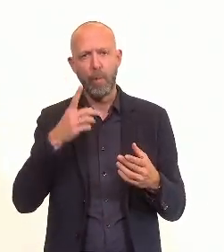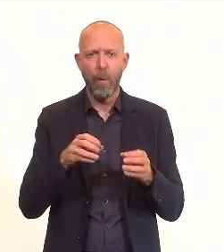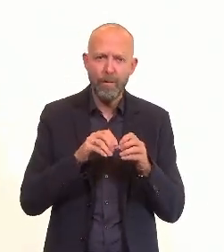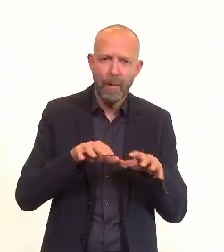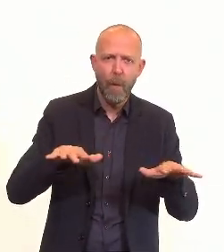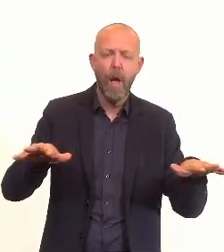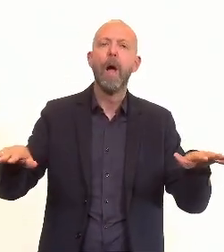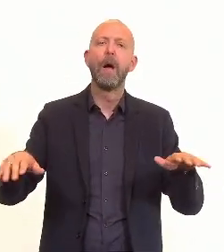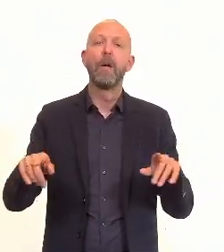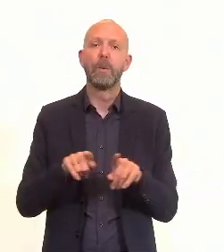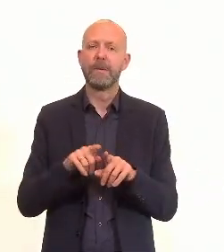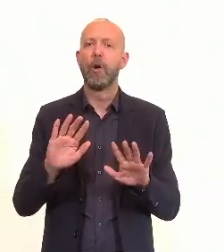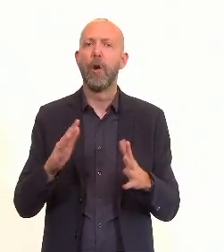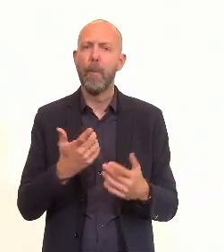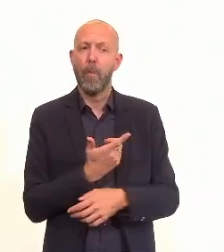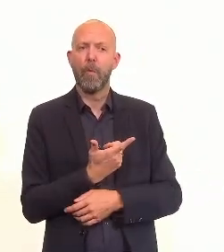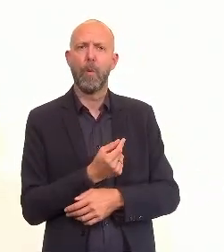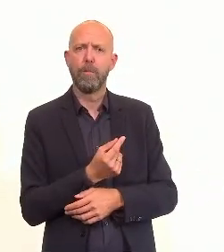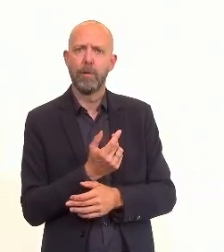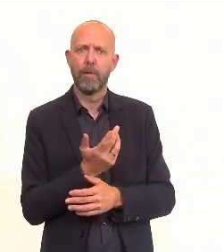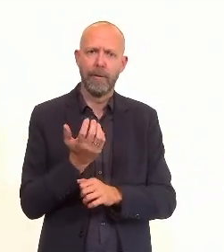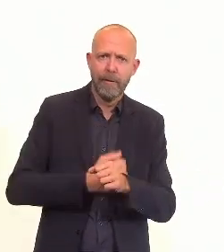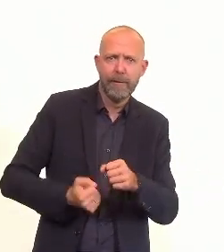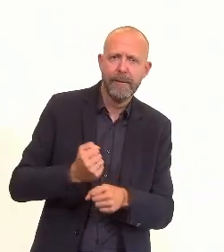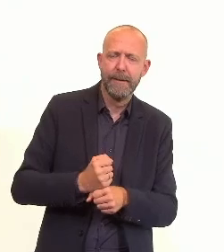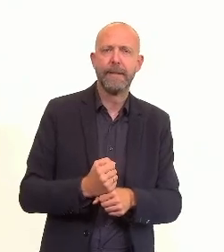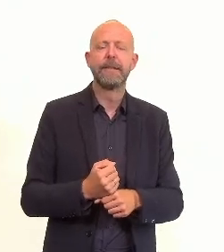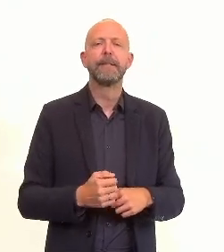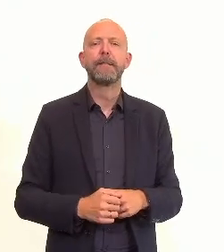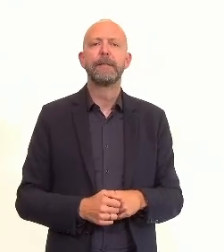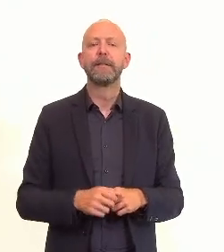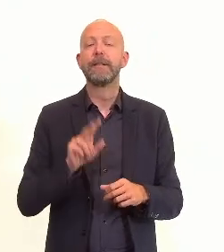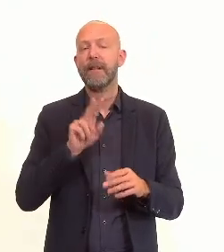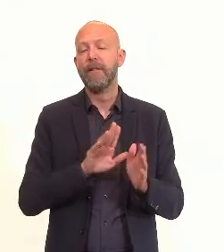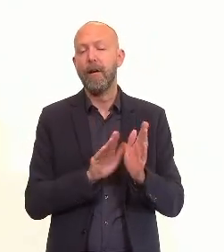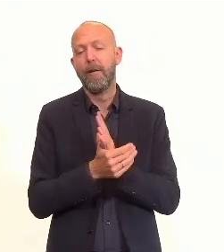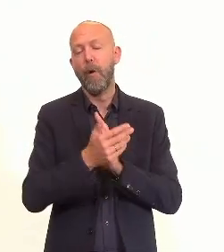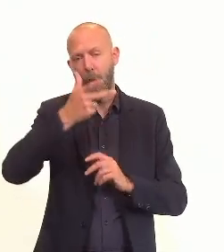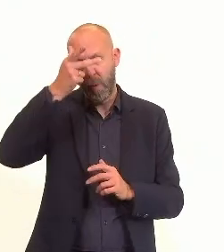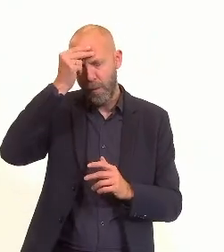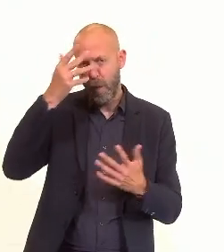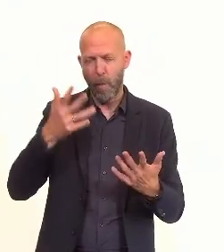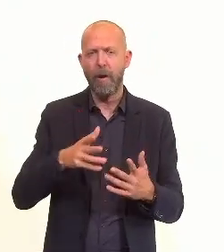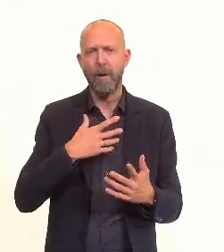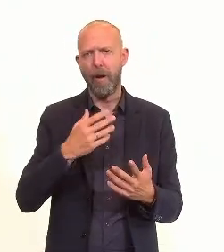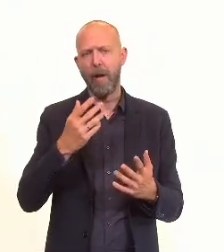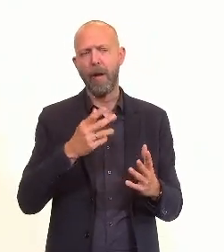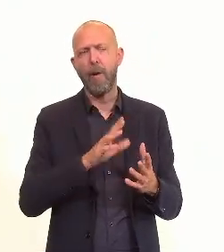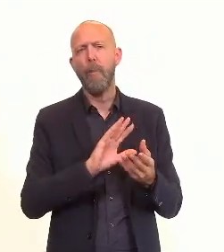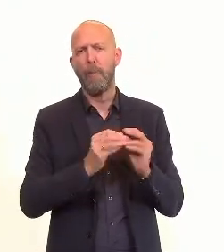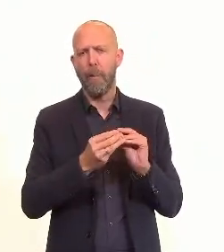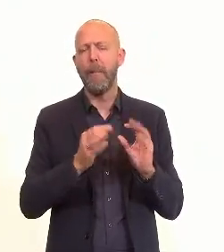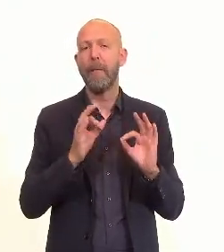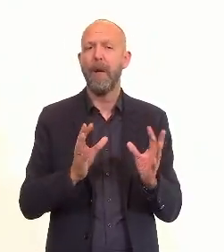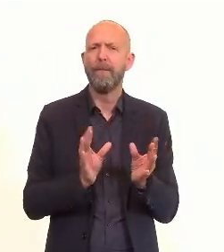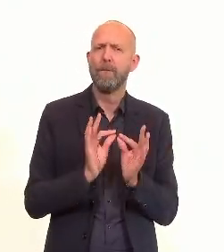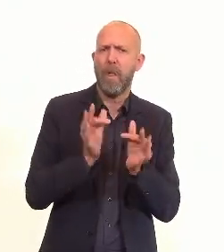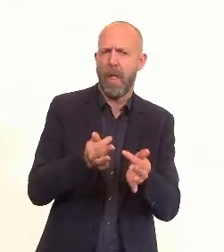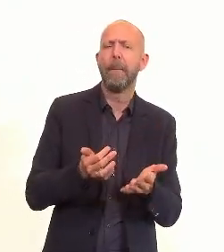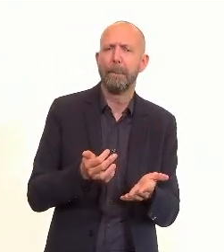démarche et on voit bien que c'est un projet qui se joue un peu comme on avait ce matin avec Paul Der sur 3 établissements avec 3 dynamiques et en même temps une vraie